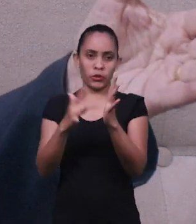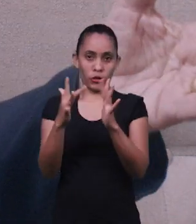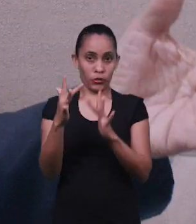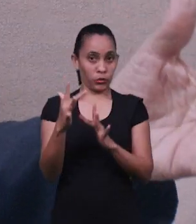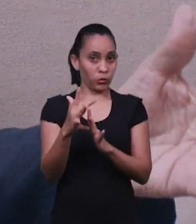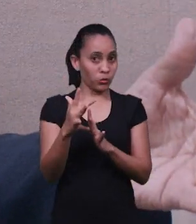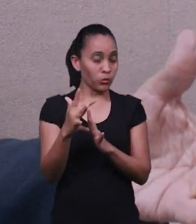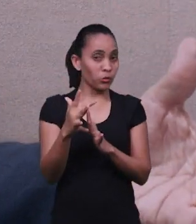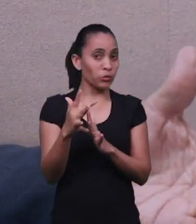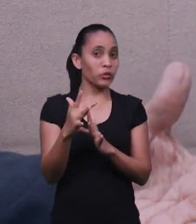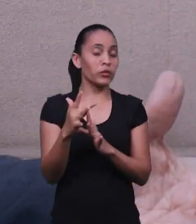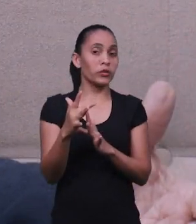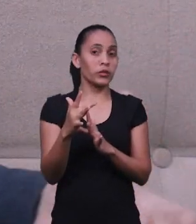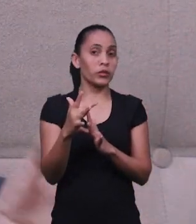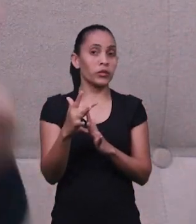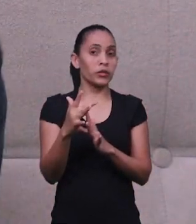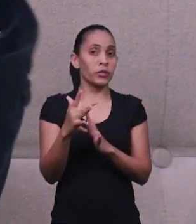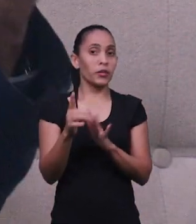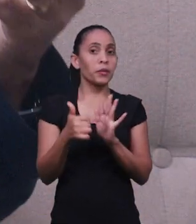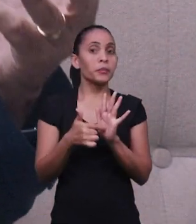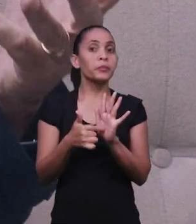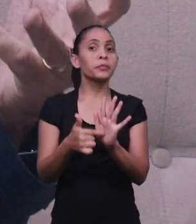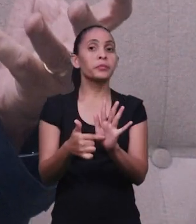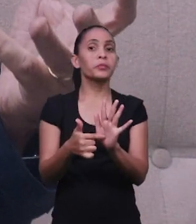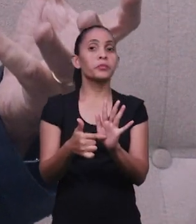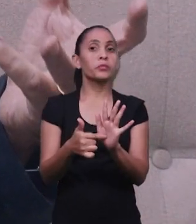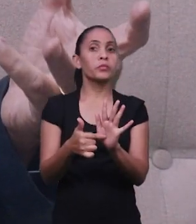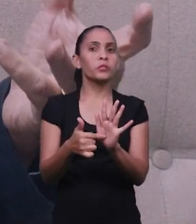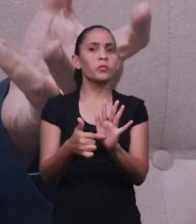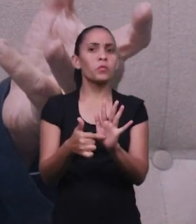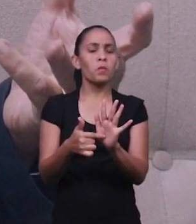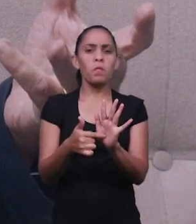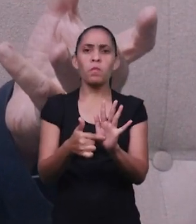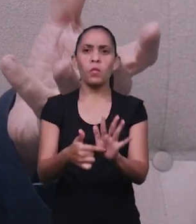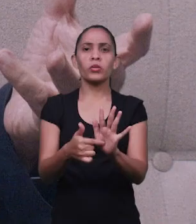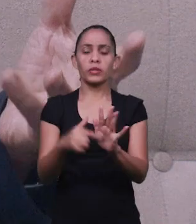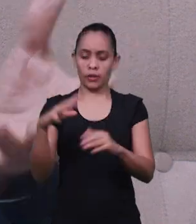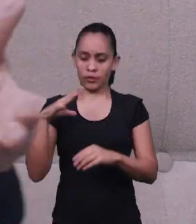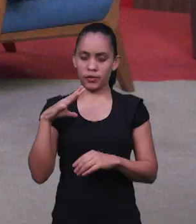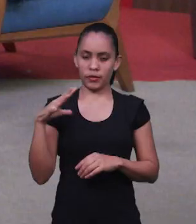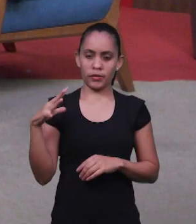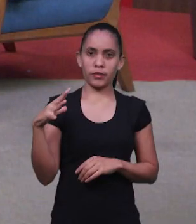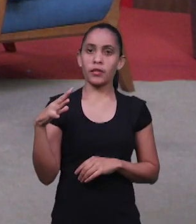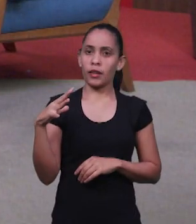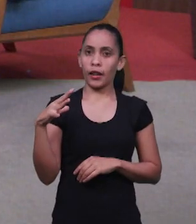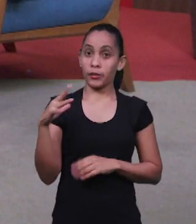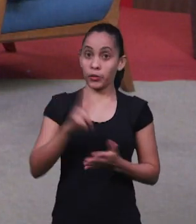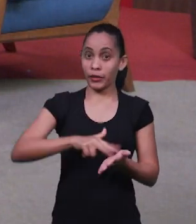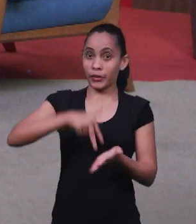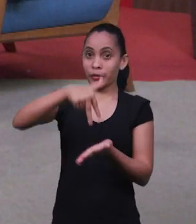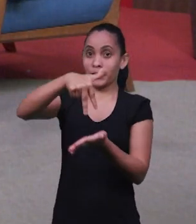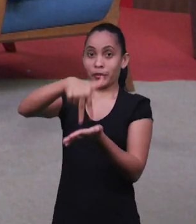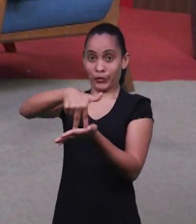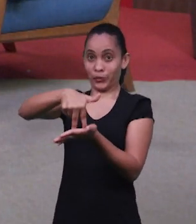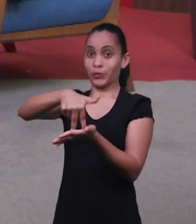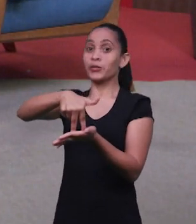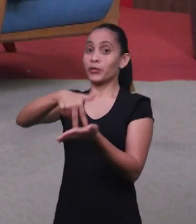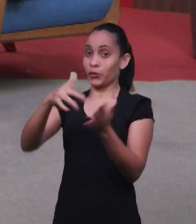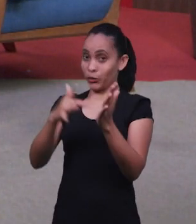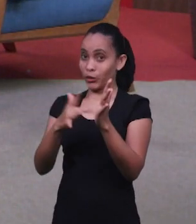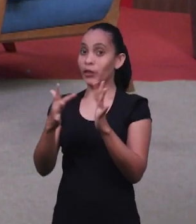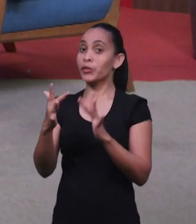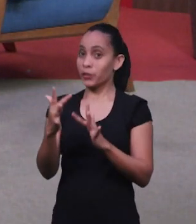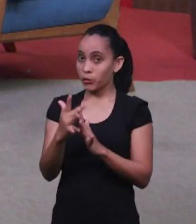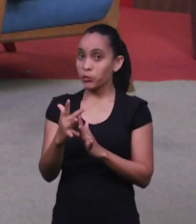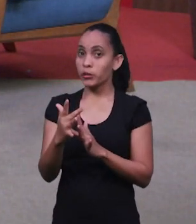la résurrection a été une explosion du projet de Dieu, n'est-ce pas? Donc, c'est le pouvoir de la rédemption.